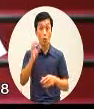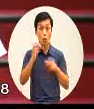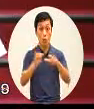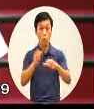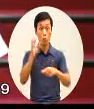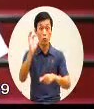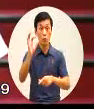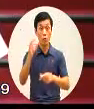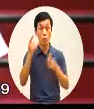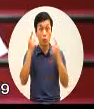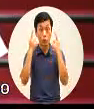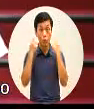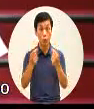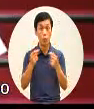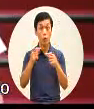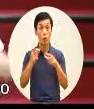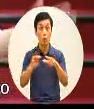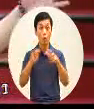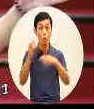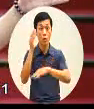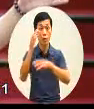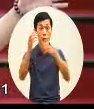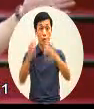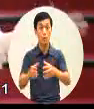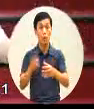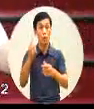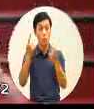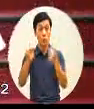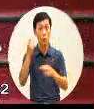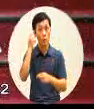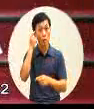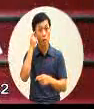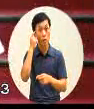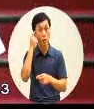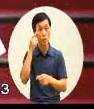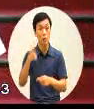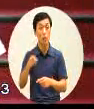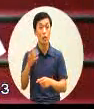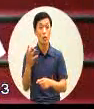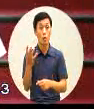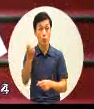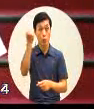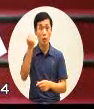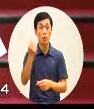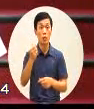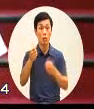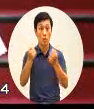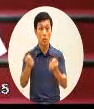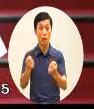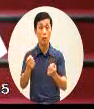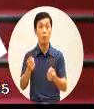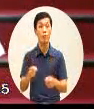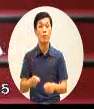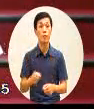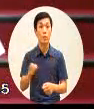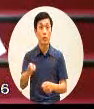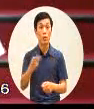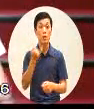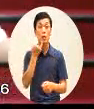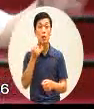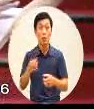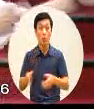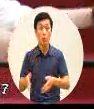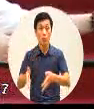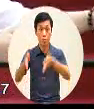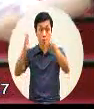身的意识的，讲你唔通征收，他本身的他的权利是在的， 他只有一个权利，他的就是会当剔除。